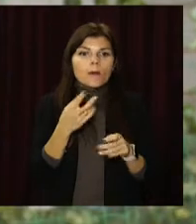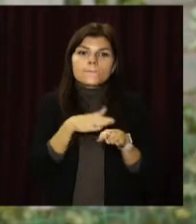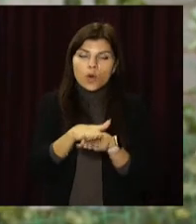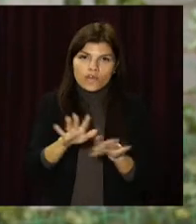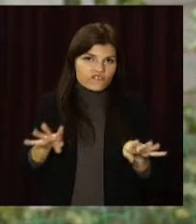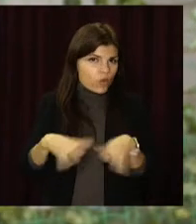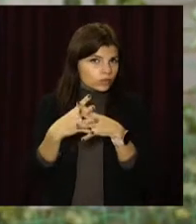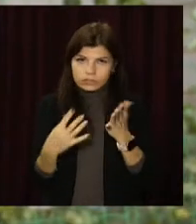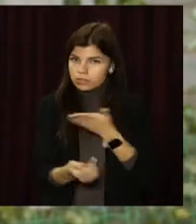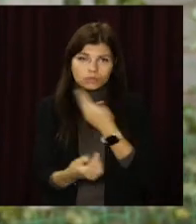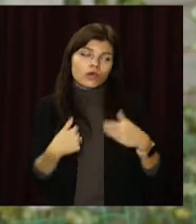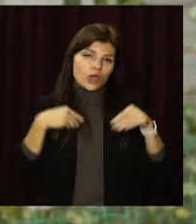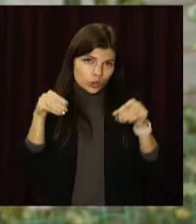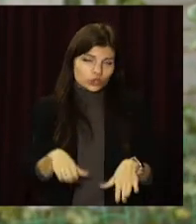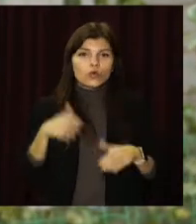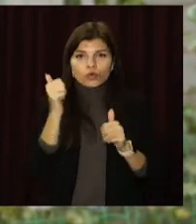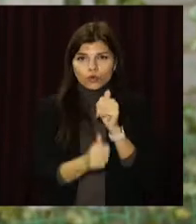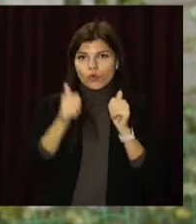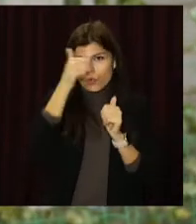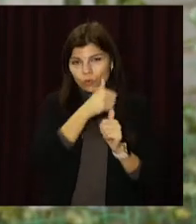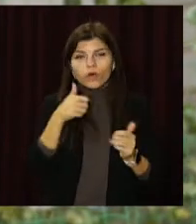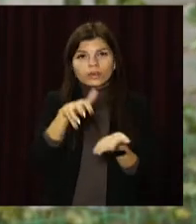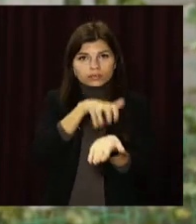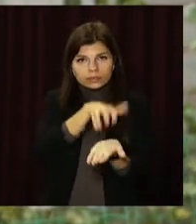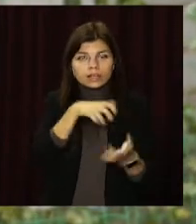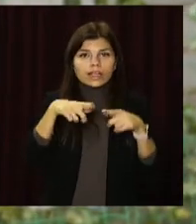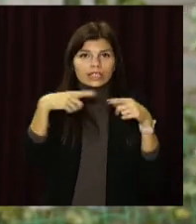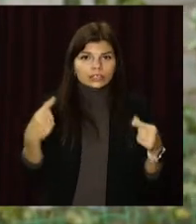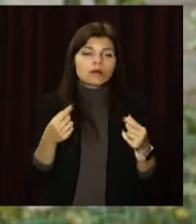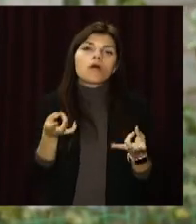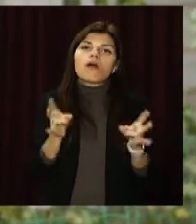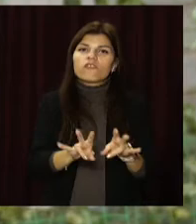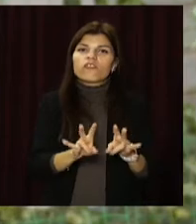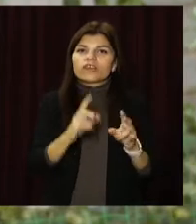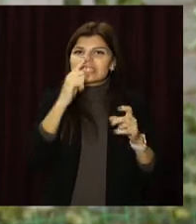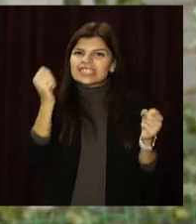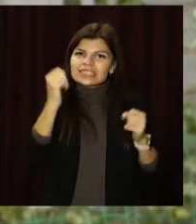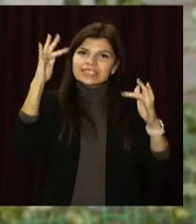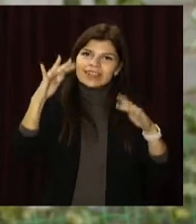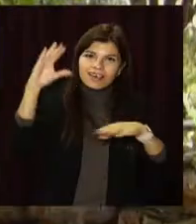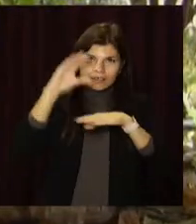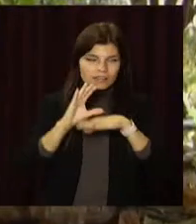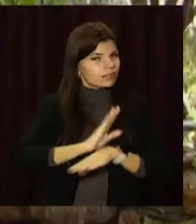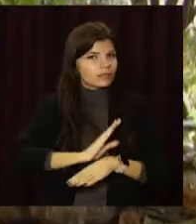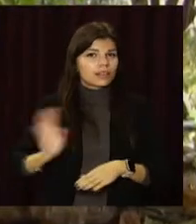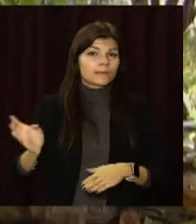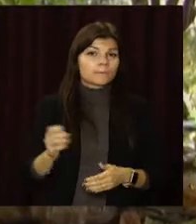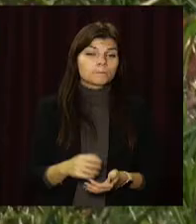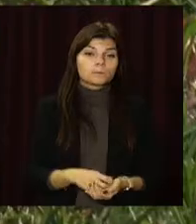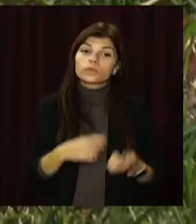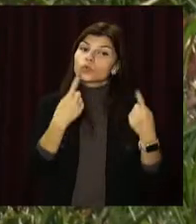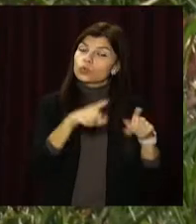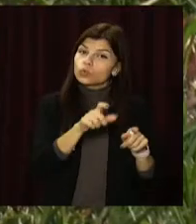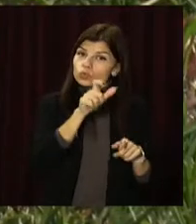Тому вирішила, що краще кожен год убрати на осінь, чим оставляти все-таки їх в цей період. А ось що з цього